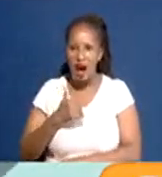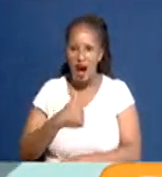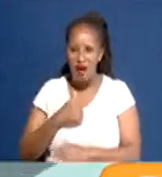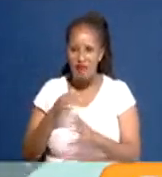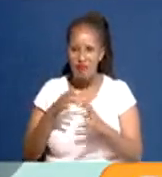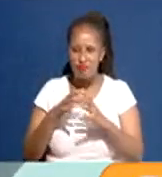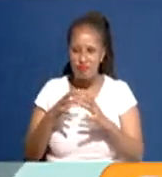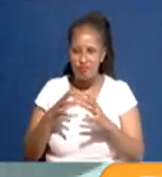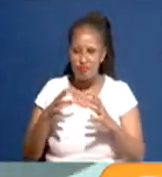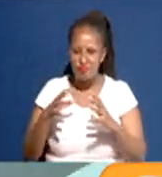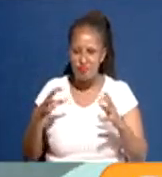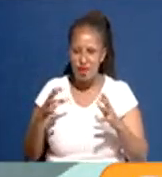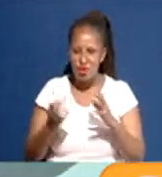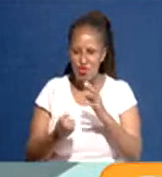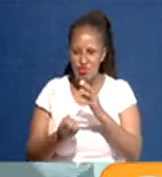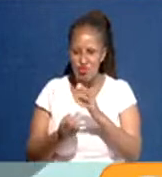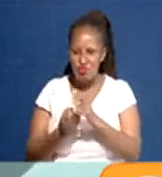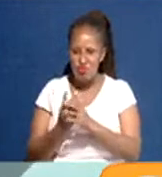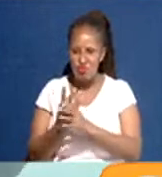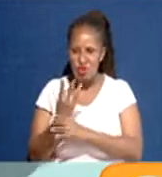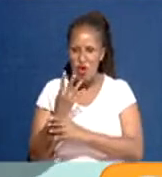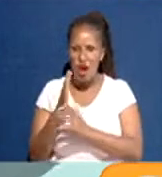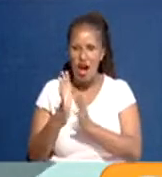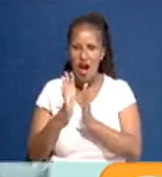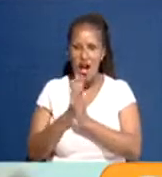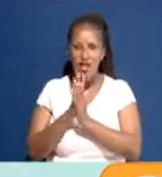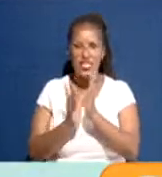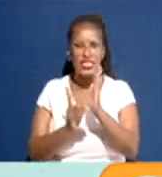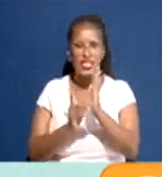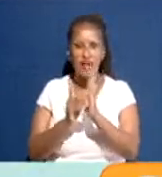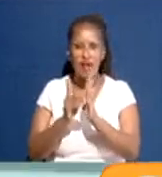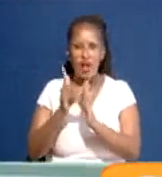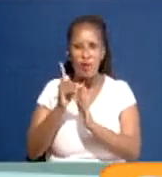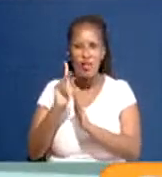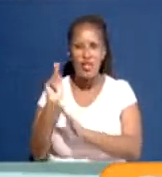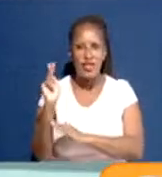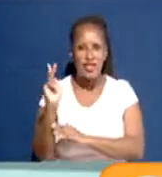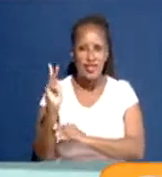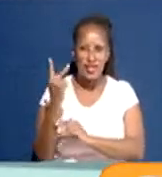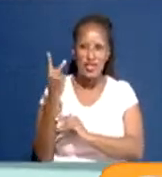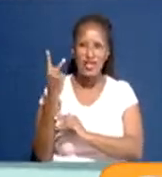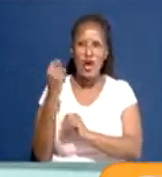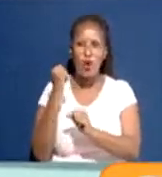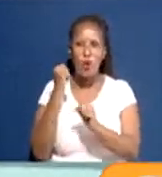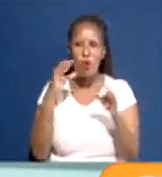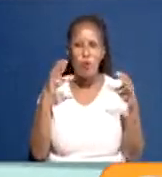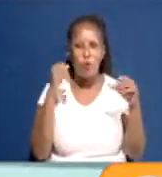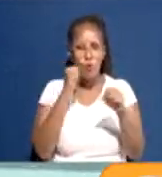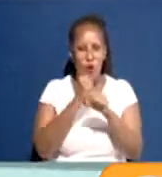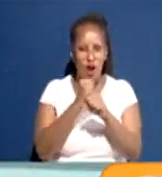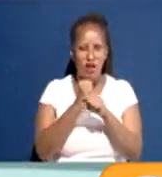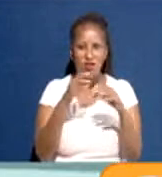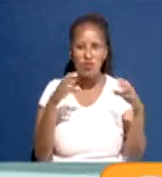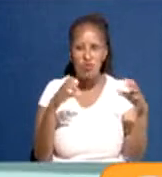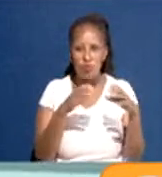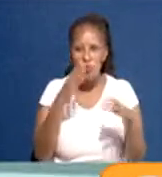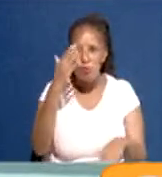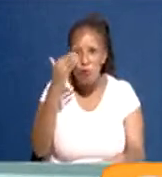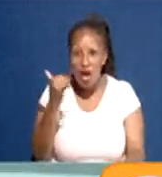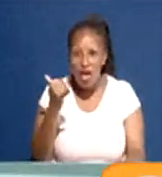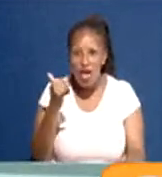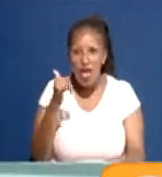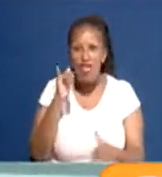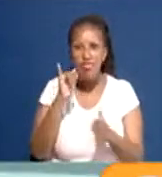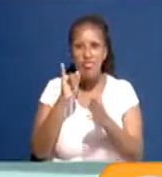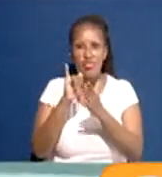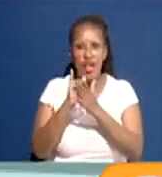expand, to grow and to develop the Kenyan workforce, because that is